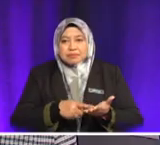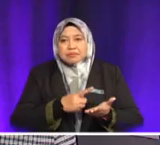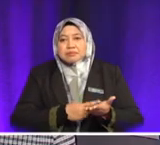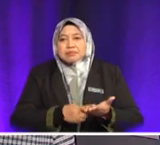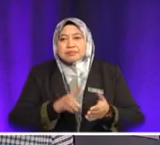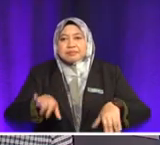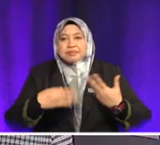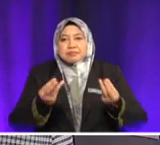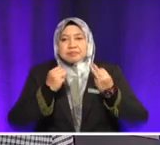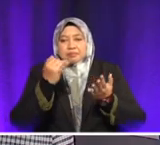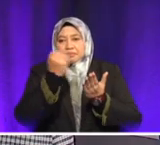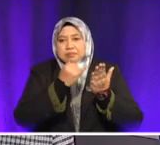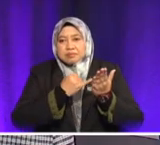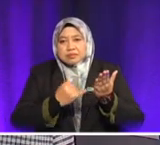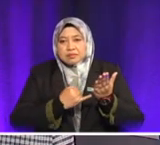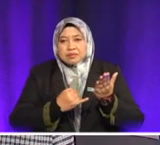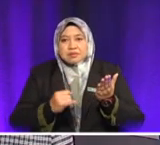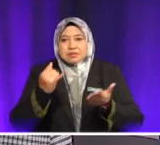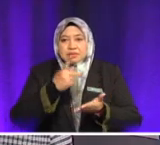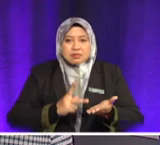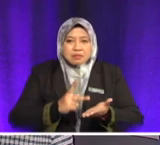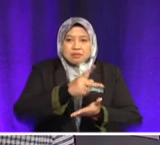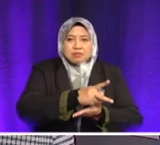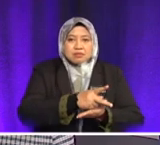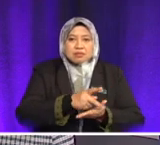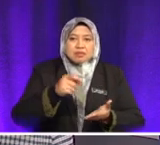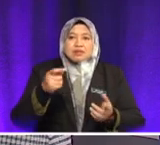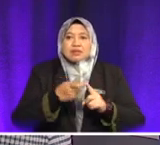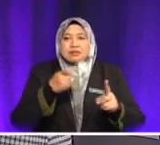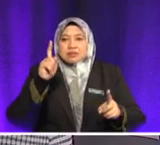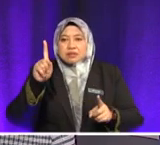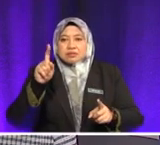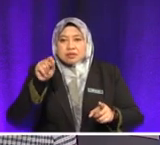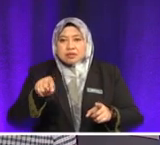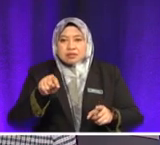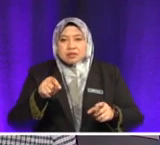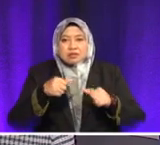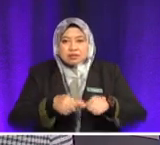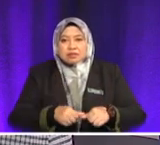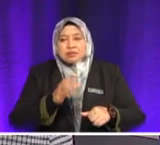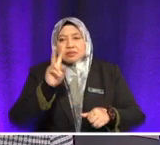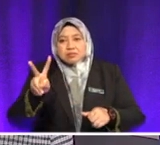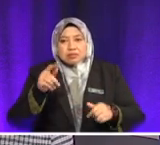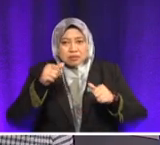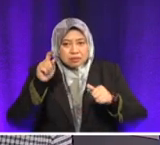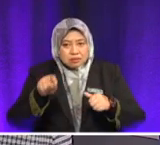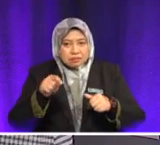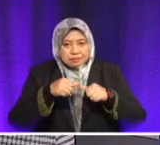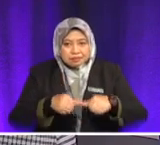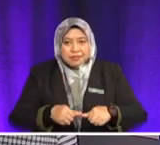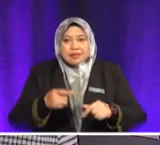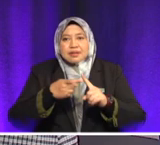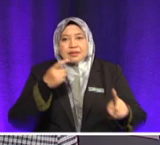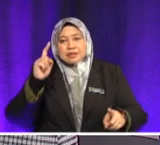melukis satu titik tetap daripada dua titik tetap satu garis kemudian